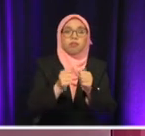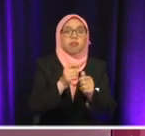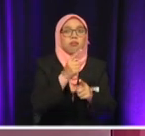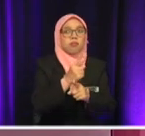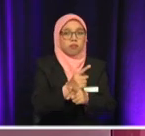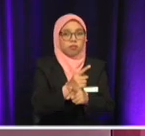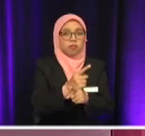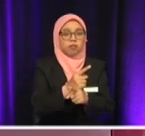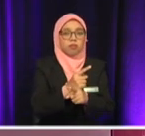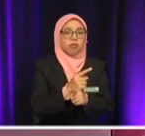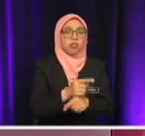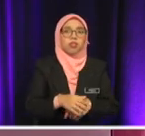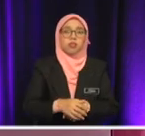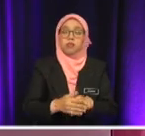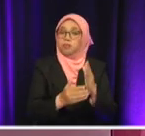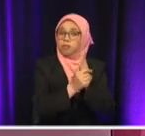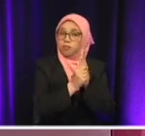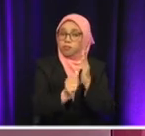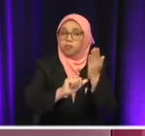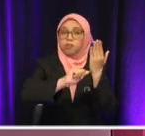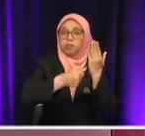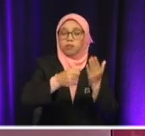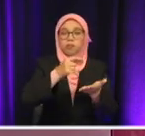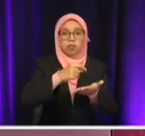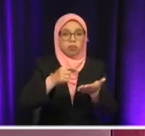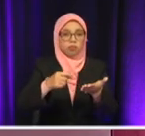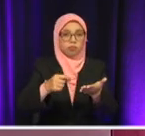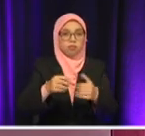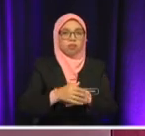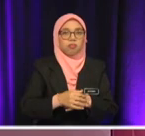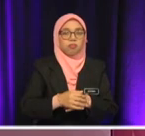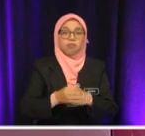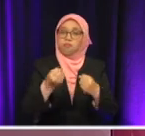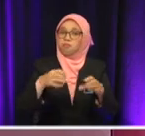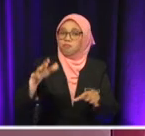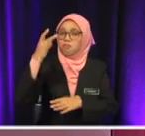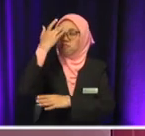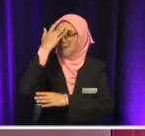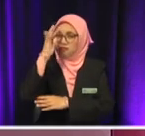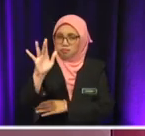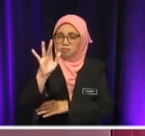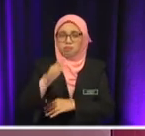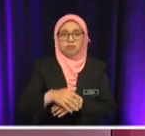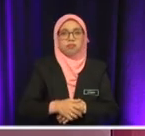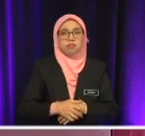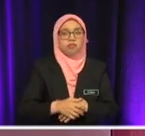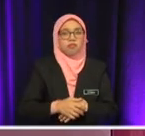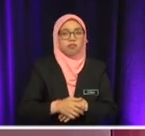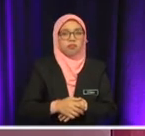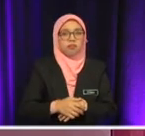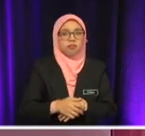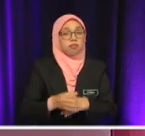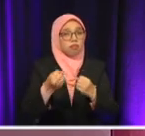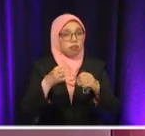manakala kemahiran awal tulisan pula, time ni kanak-kanak ni dah terer, orang kata, dah hebat, mereka dah matang dan mereka ni